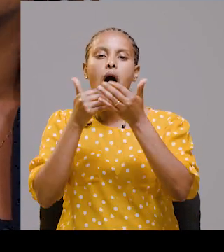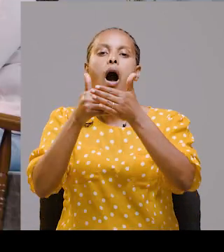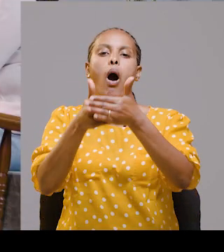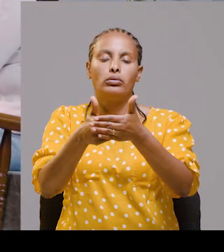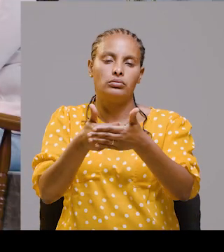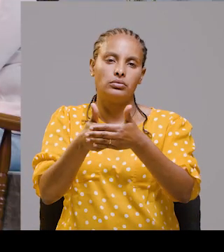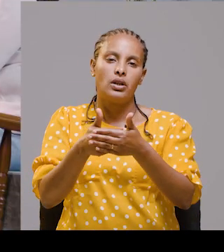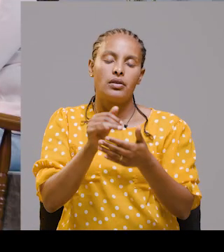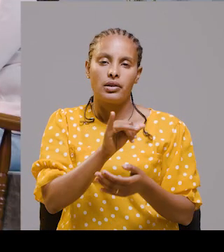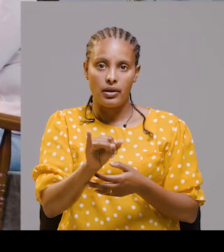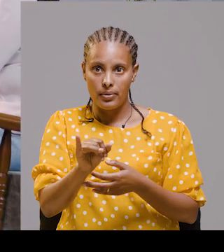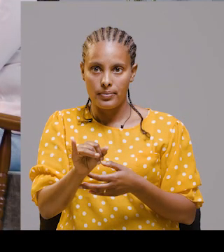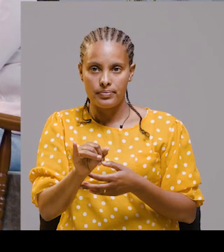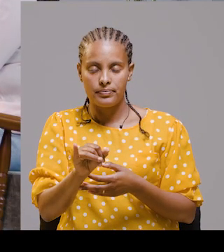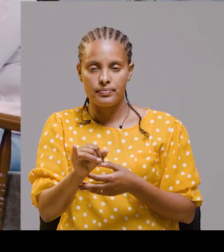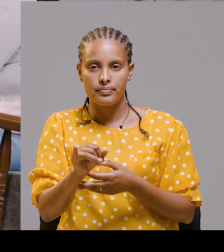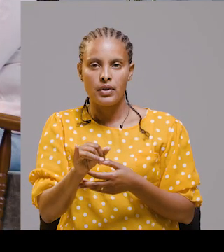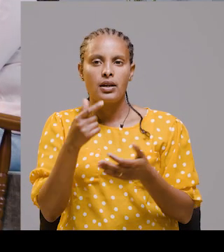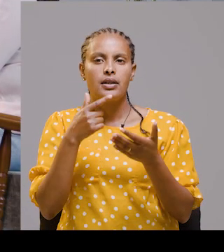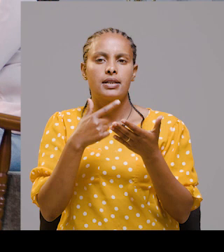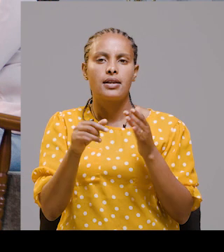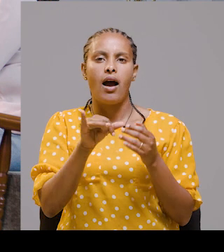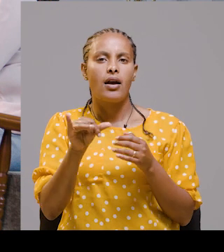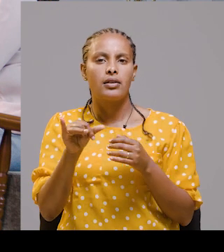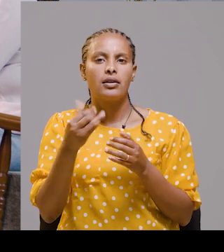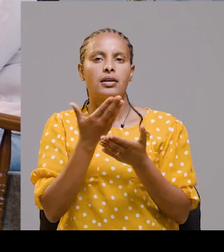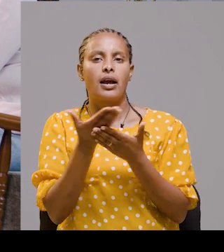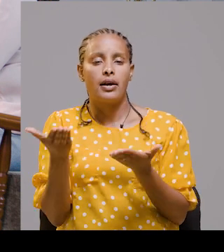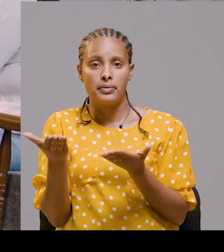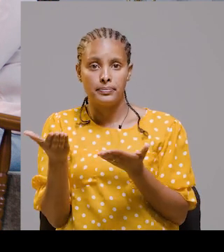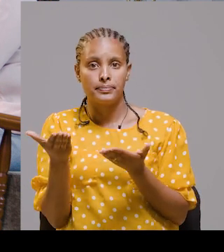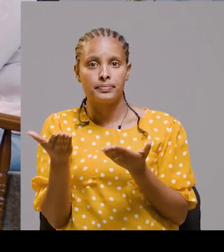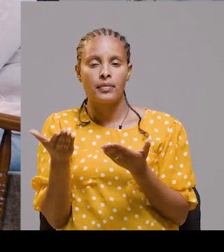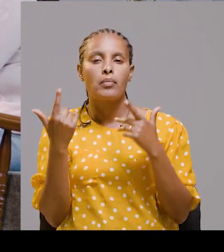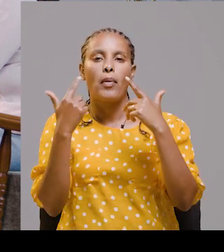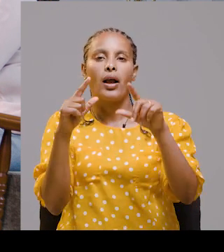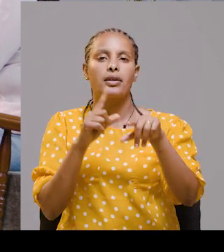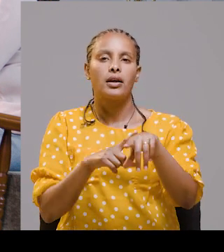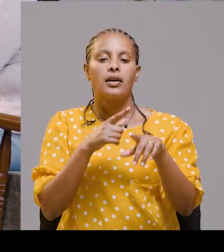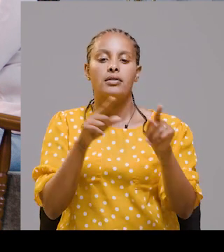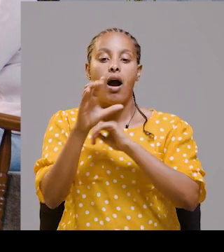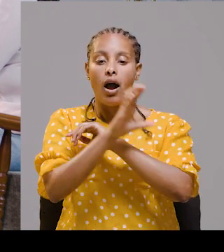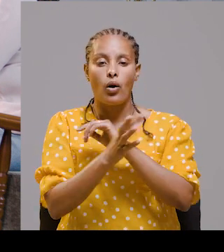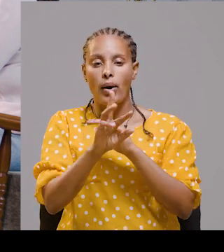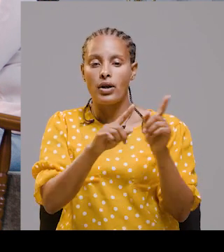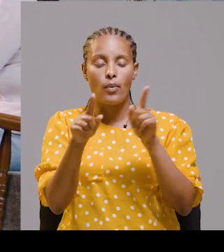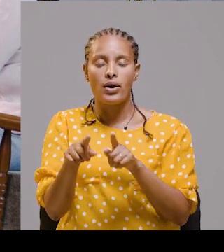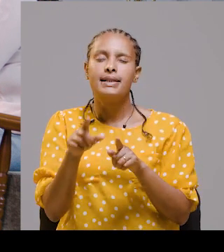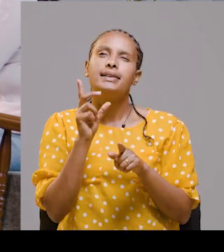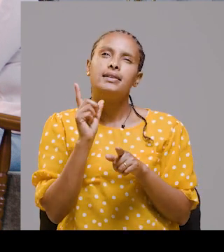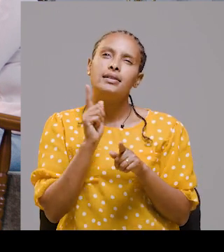እናደርግበት የሚለውን እንግዲህ እንደዚህ አይነት ነገር ሲያጋጥመን እንደ ሀገር ወይም